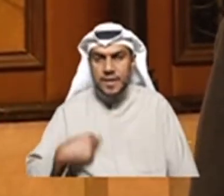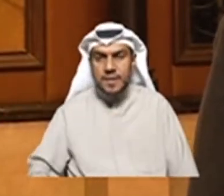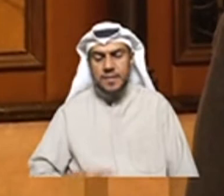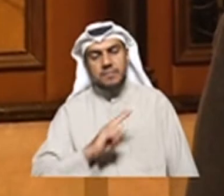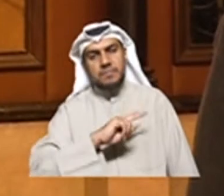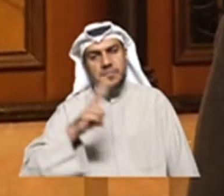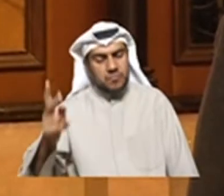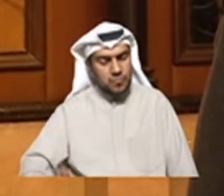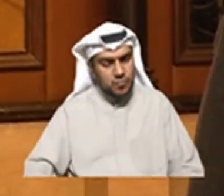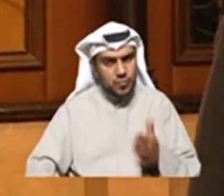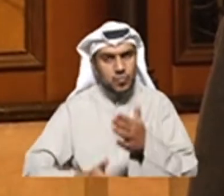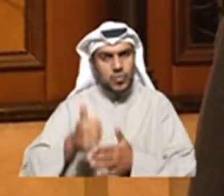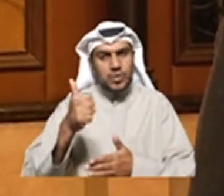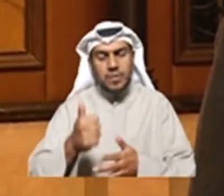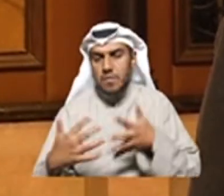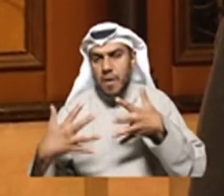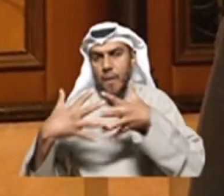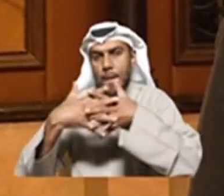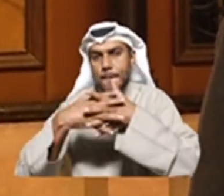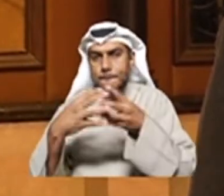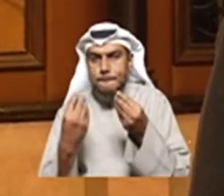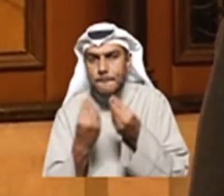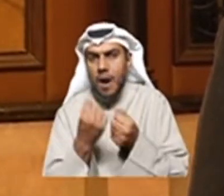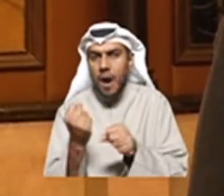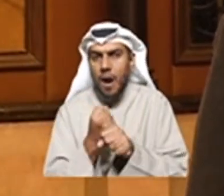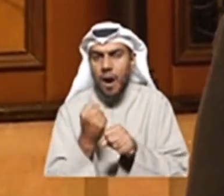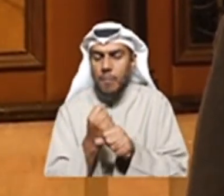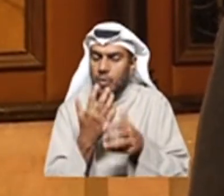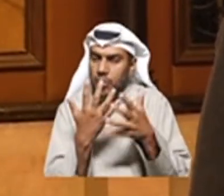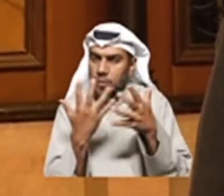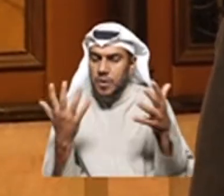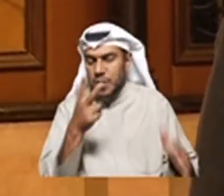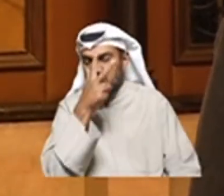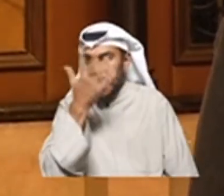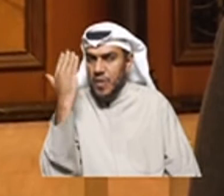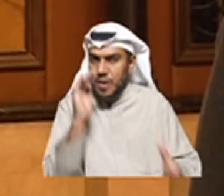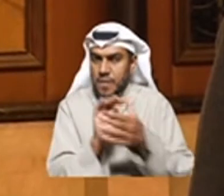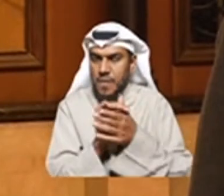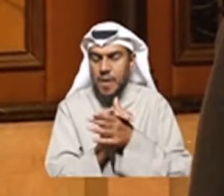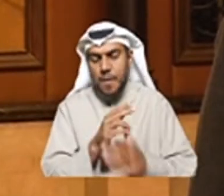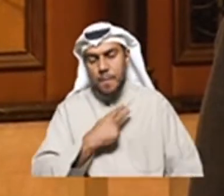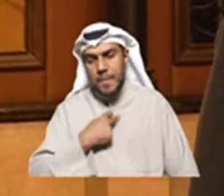المشارب، مستندة إلى علاقات استراتيجية عميقة بين دولة الكويت